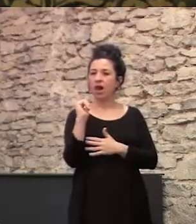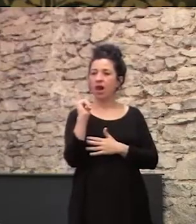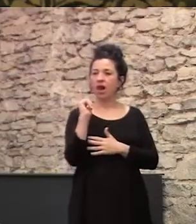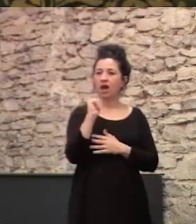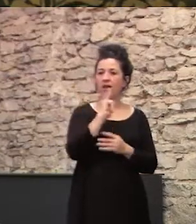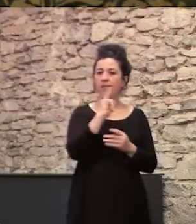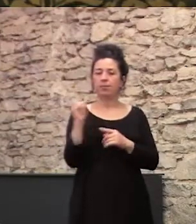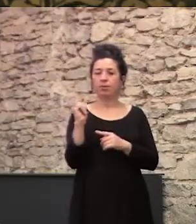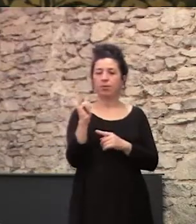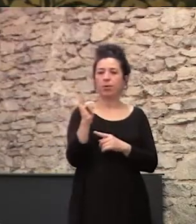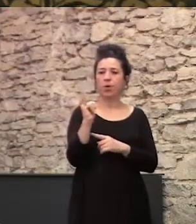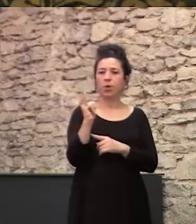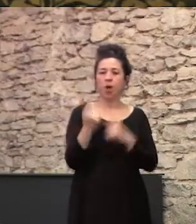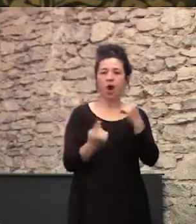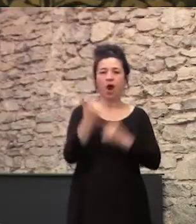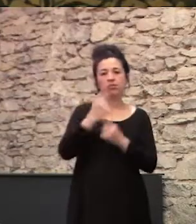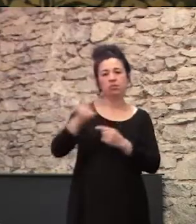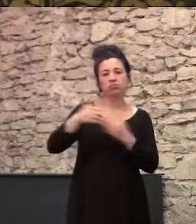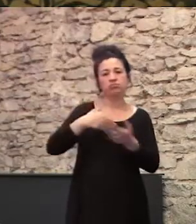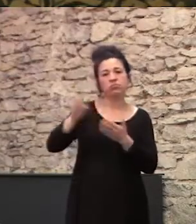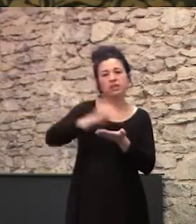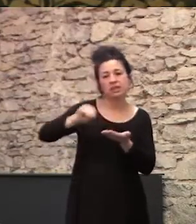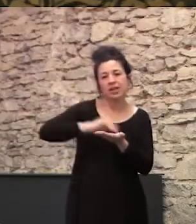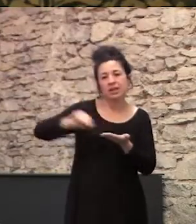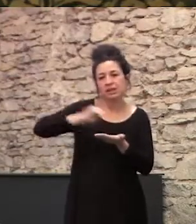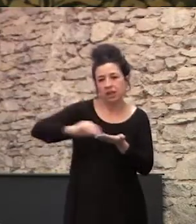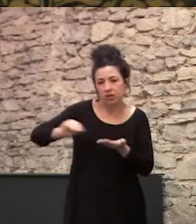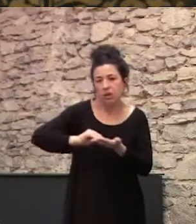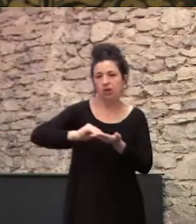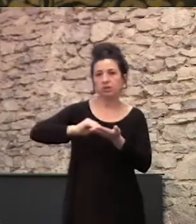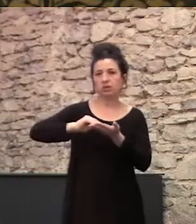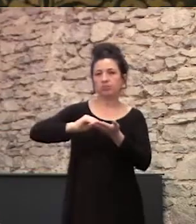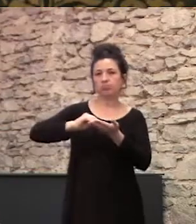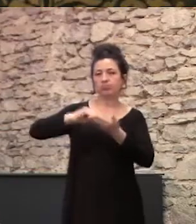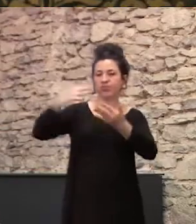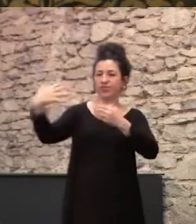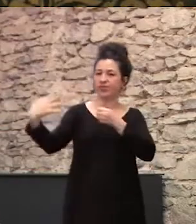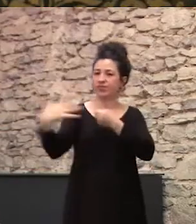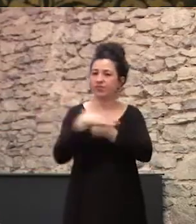tempusa markatzen duten idazleak edo referenteak nasartzen diren zure